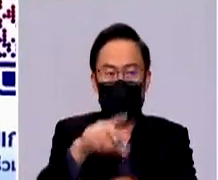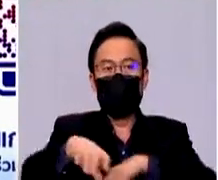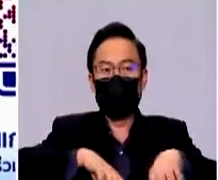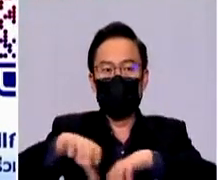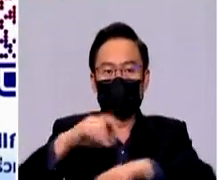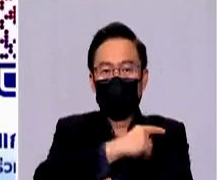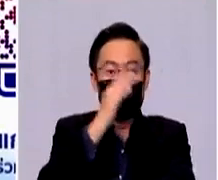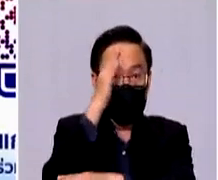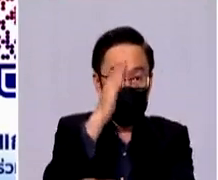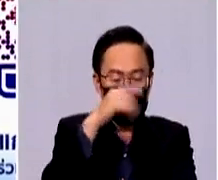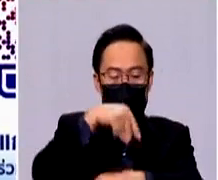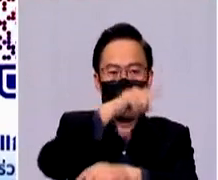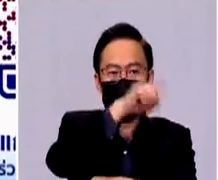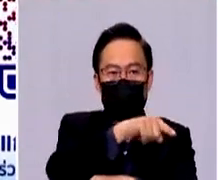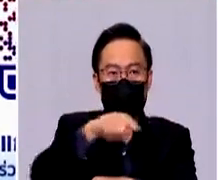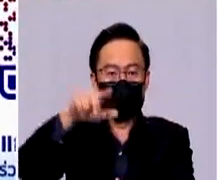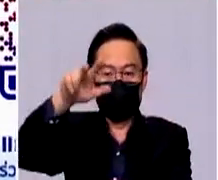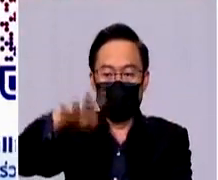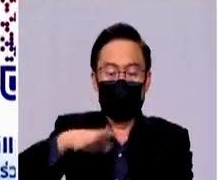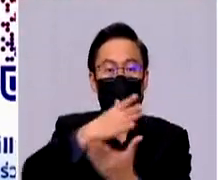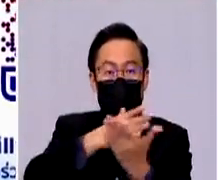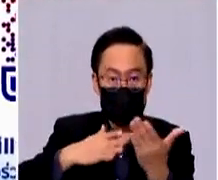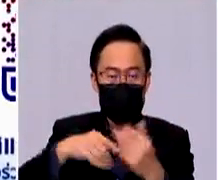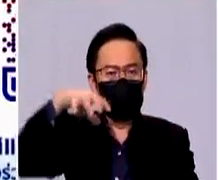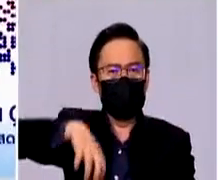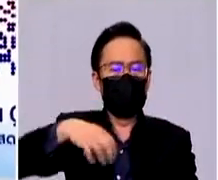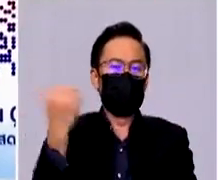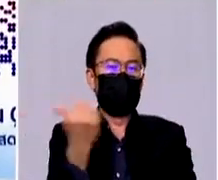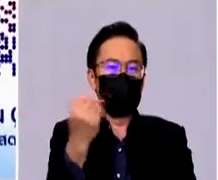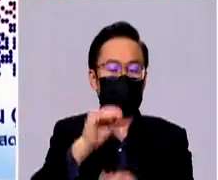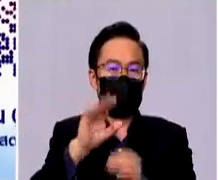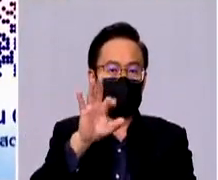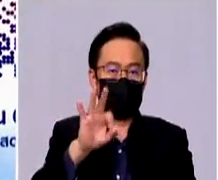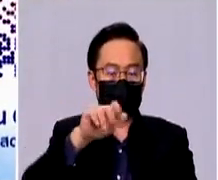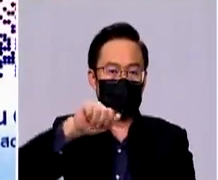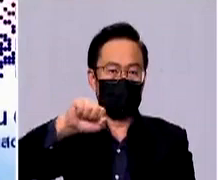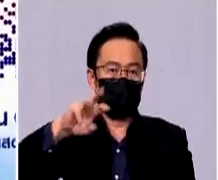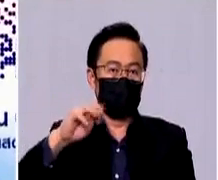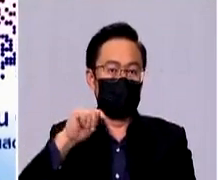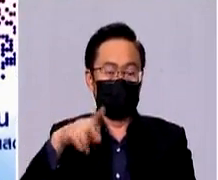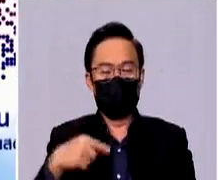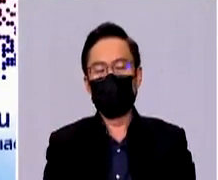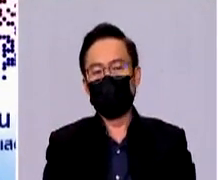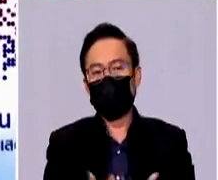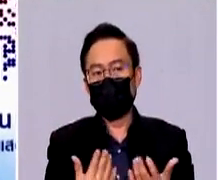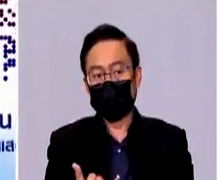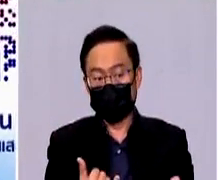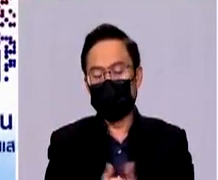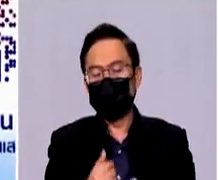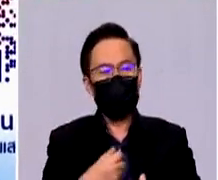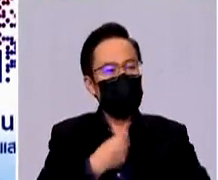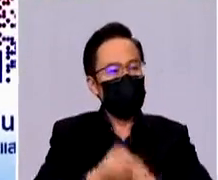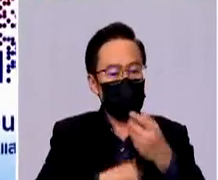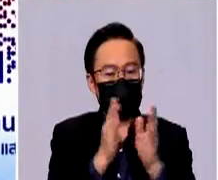ง 16:30 นนะคะที่ห้องออดิทอเรียมชั้น6อาคารปฏิบัติการวิทยุและโทรทัศน์บมจ.อสมท.โดยจะ